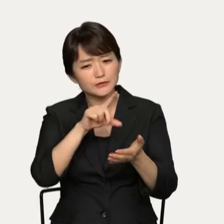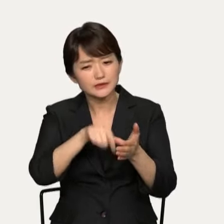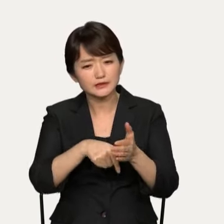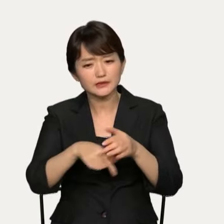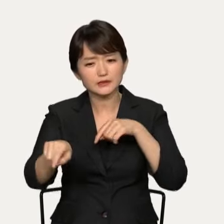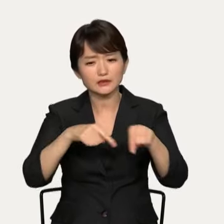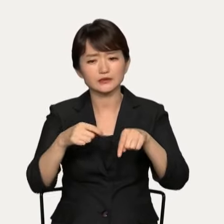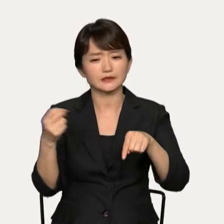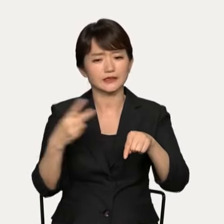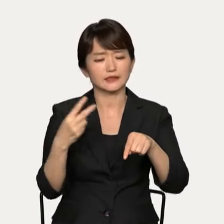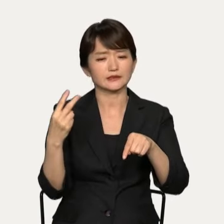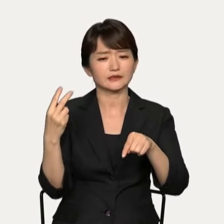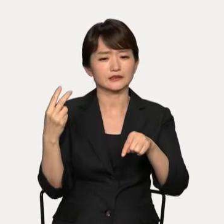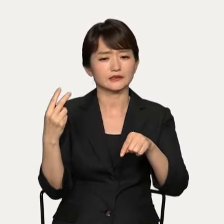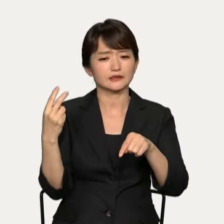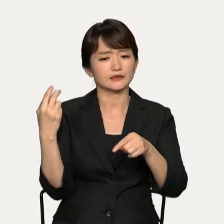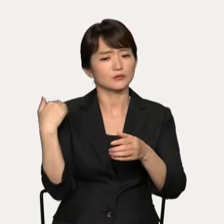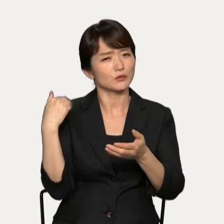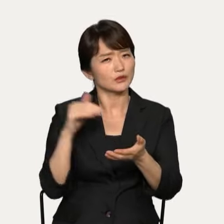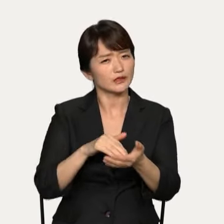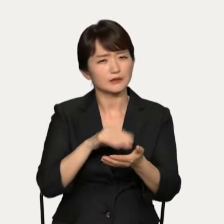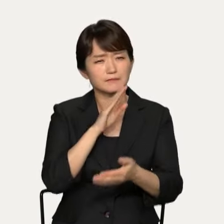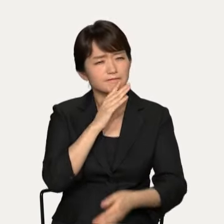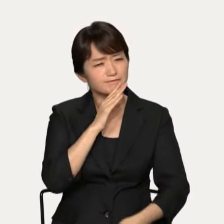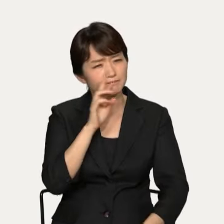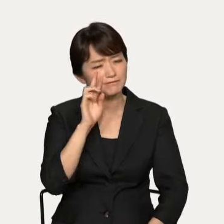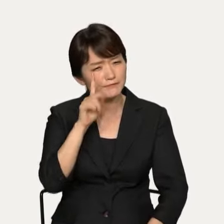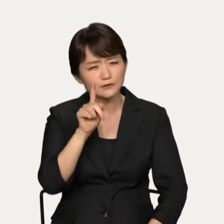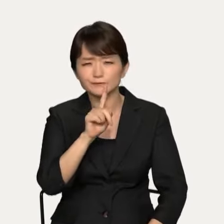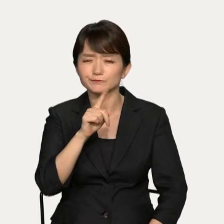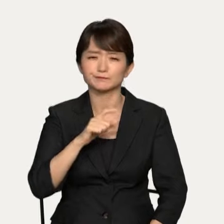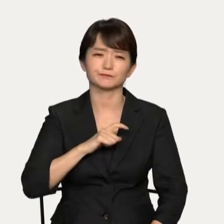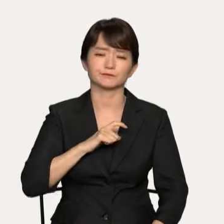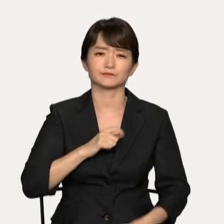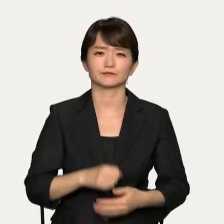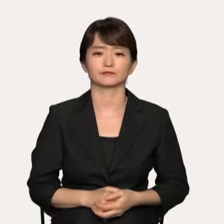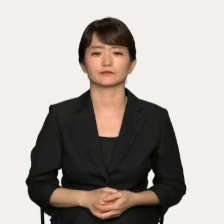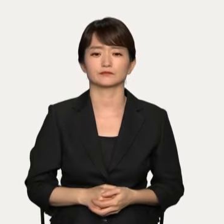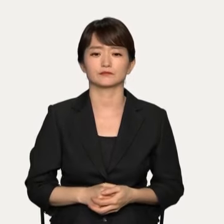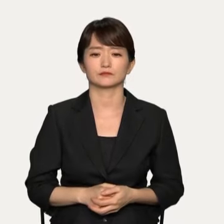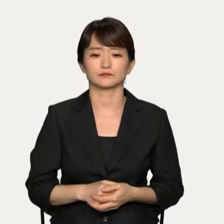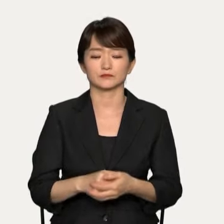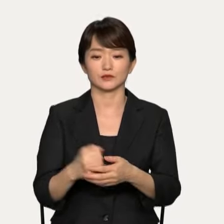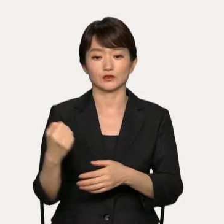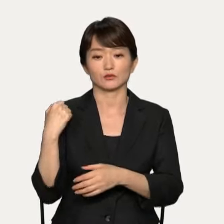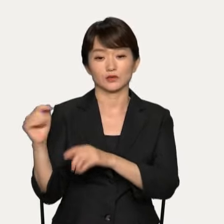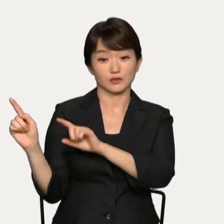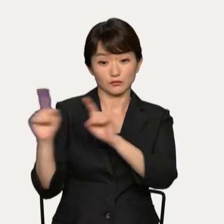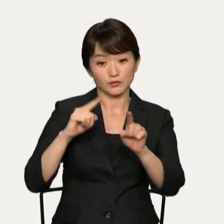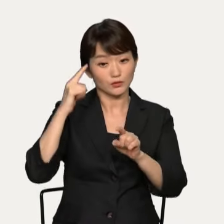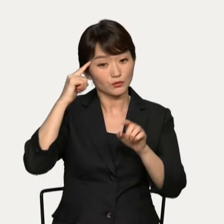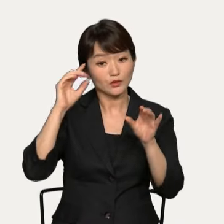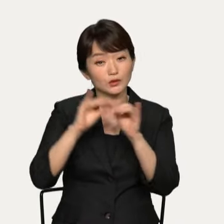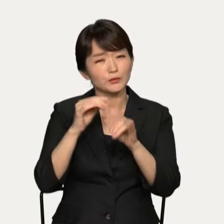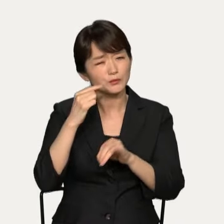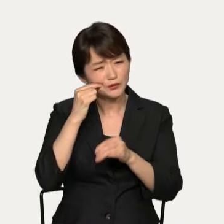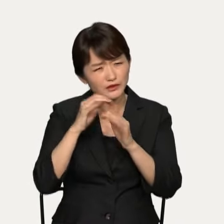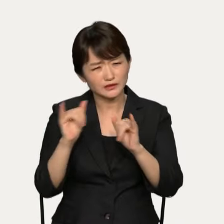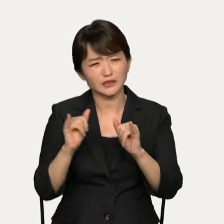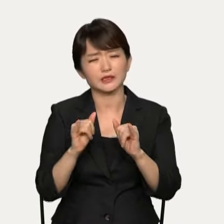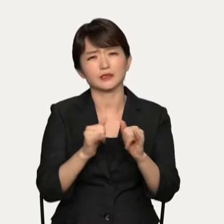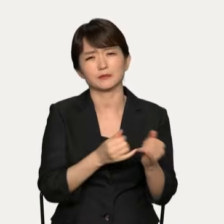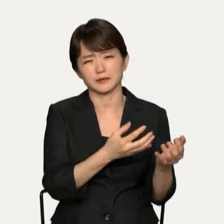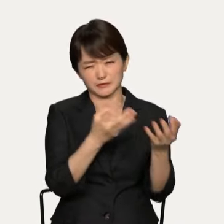재개가 맞는 건지 의문이 있다는 것이라고 했습니다이 관계자는 특히 복권에 공감 못할 국민이 많을 거란